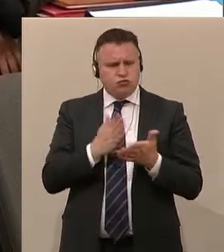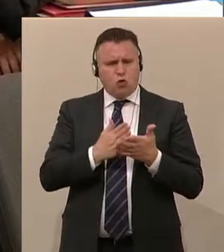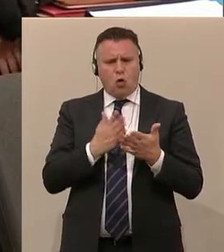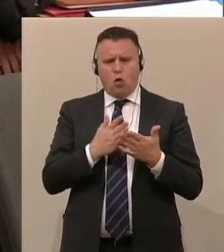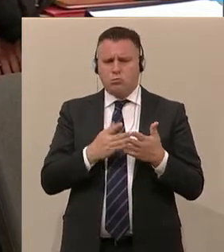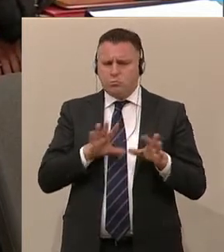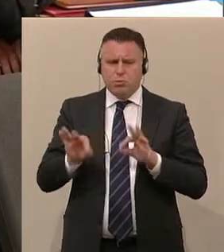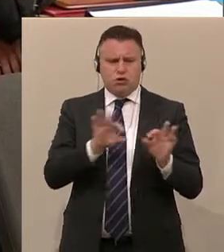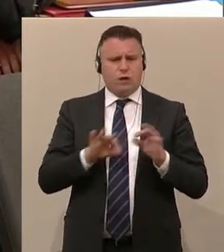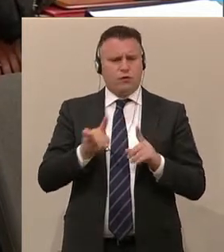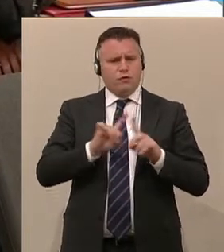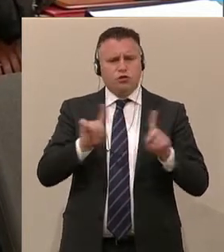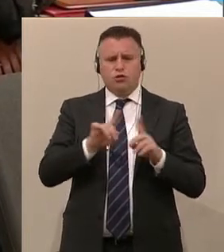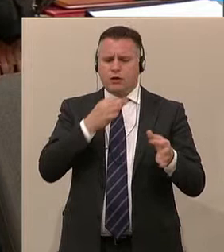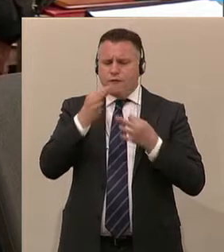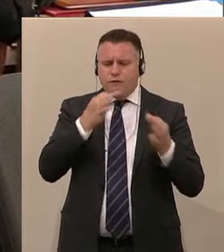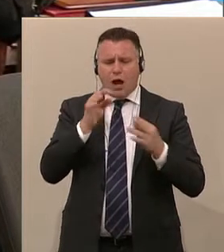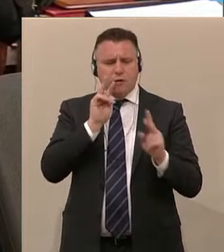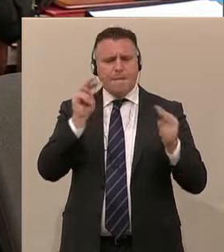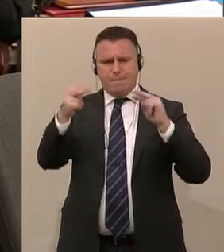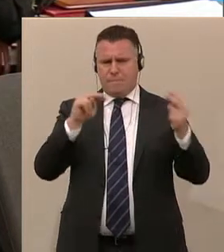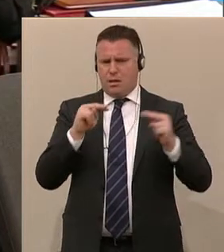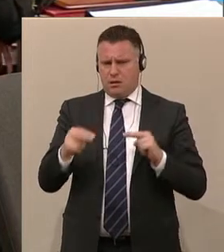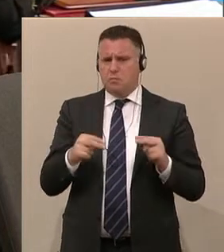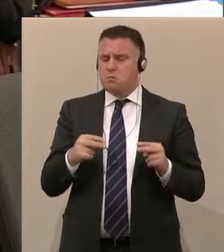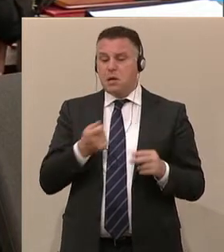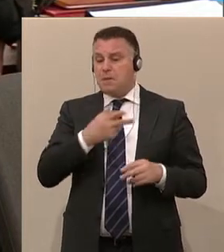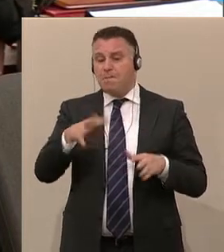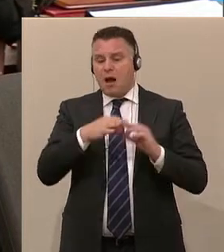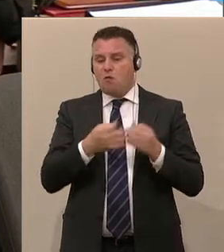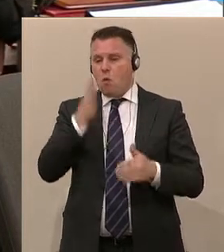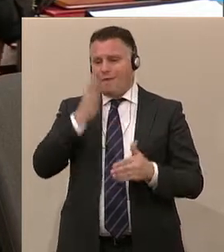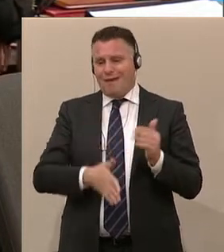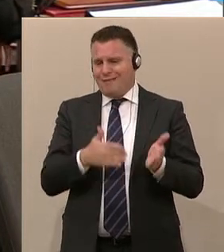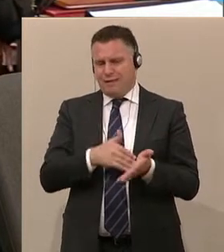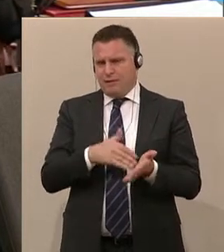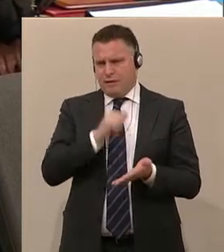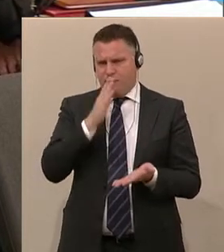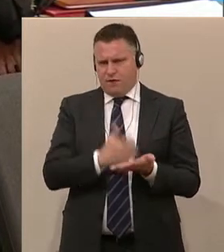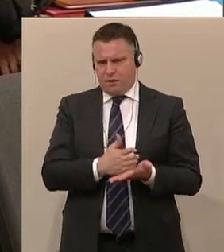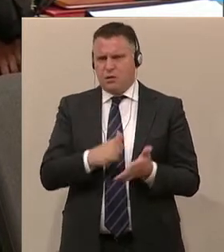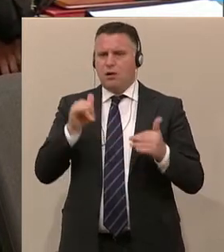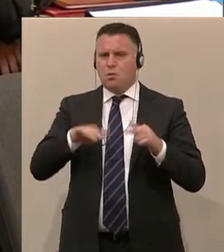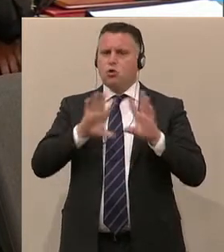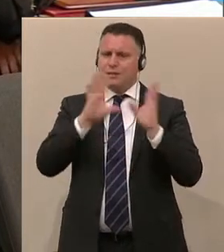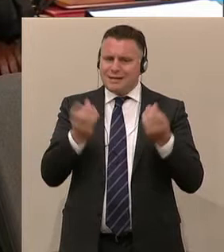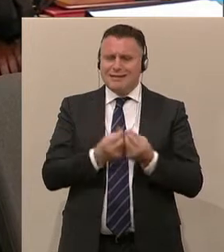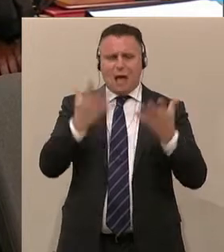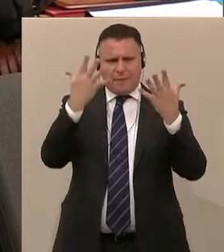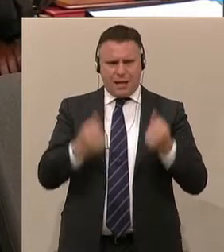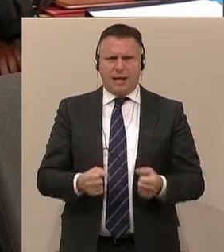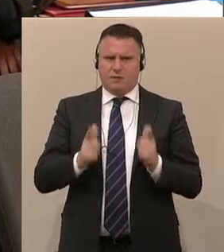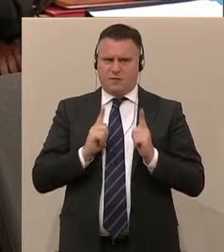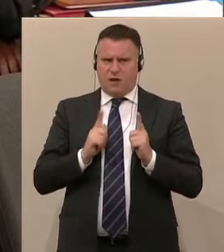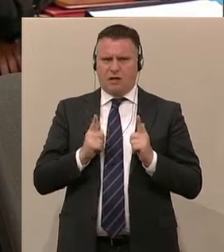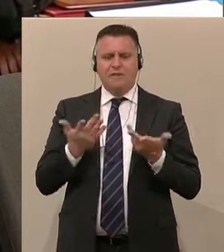damit verbundenen Fragen und Aspekten. Dies ist nicht in wenigen Wochen erledigt. Es ist daher das Gesamtergebnis abzuwarten, bevor